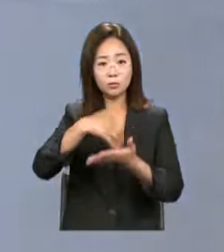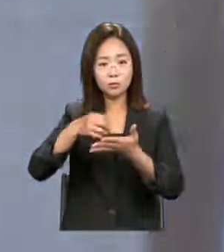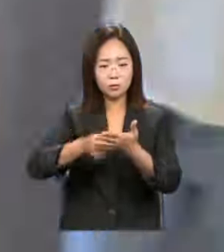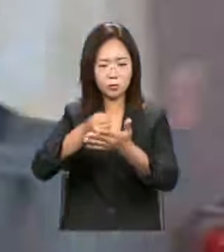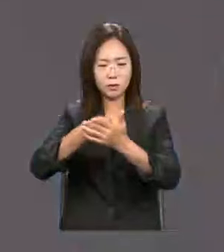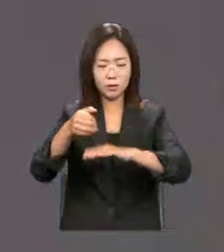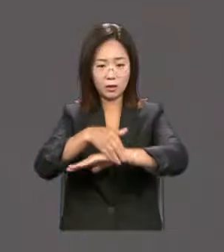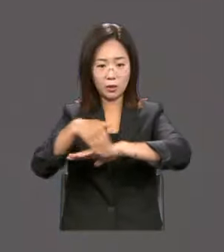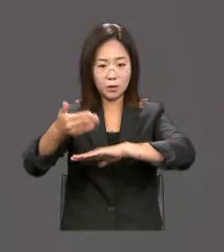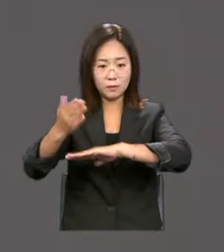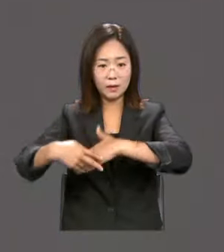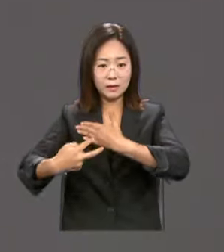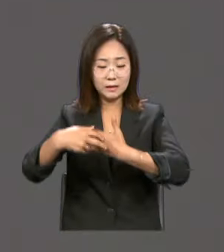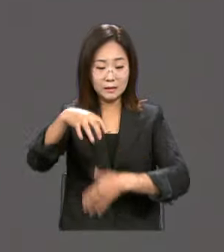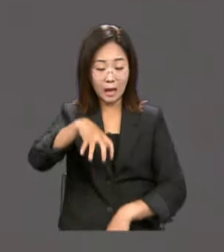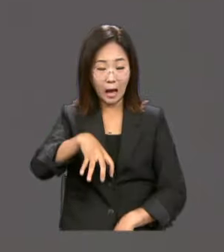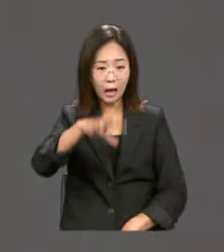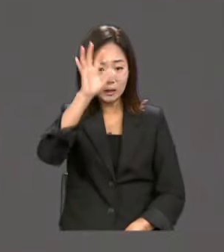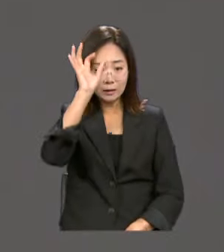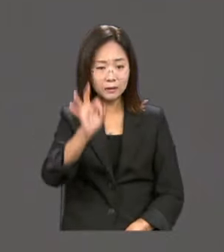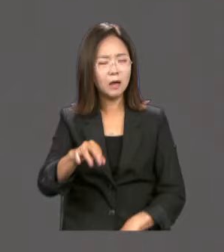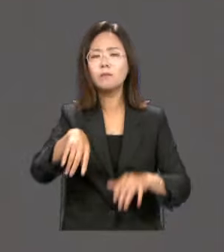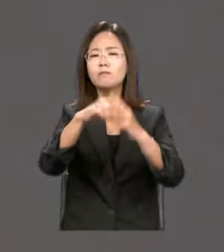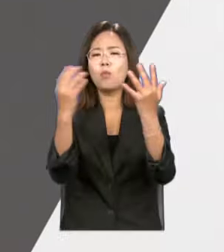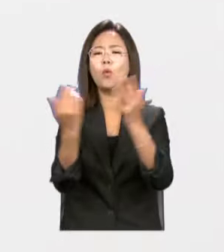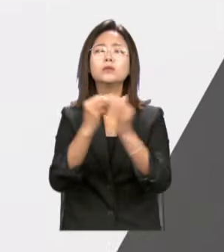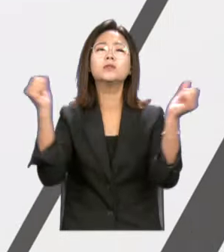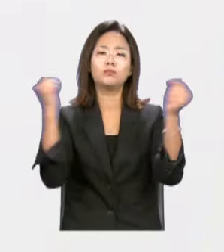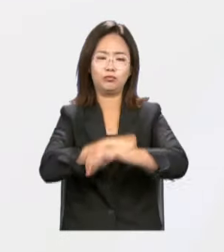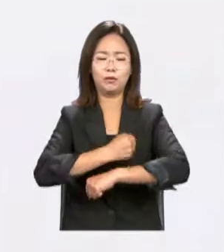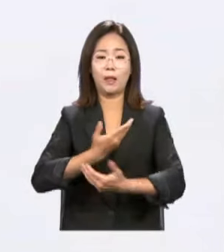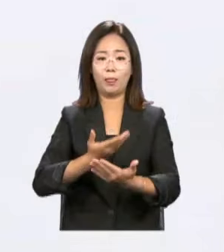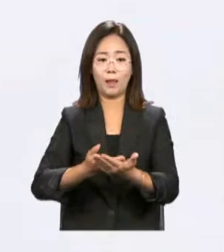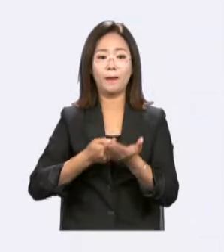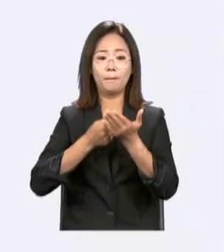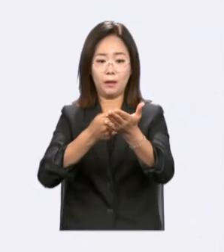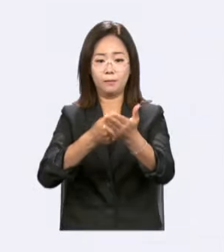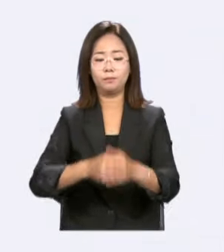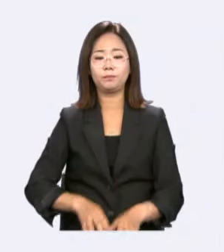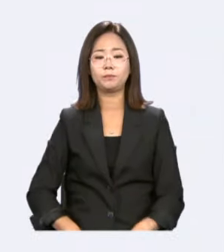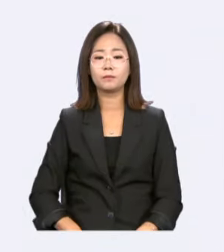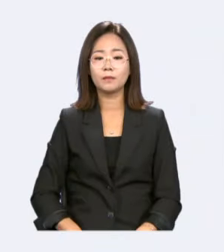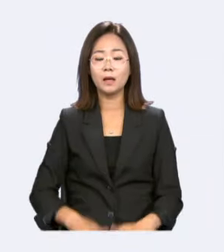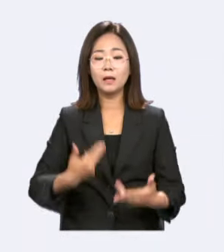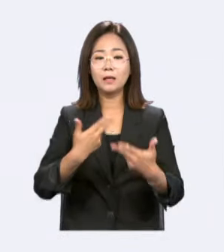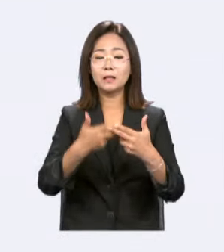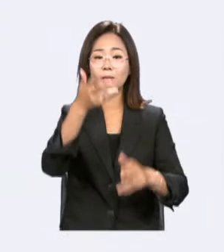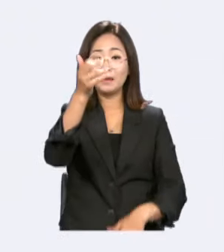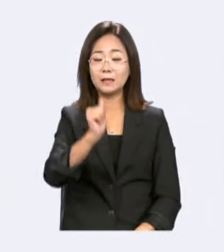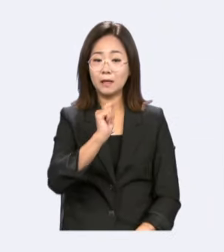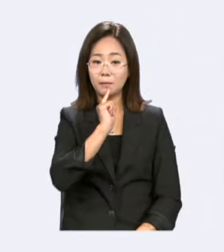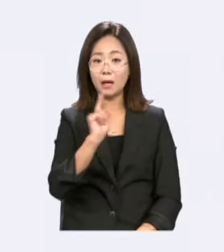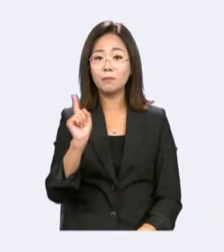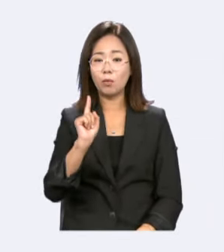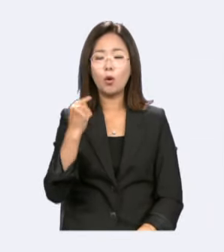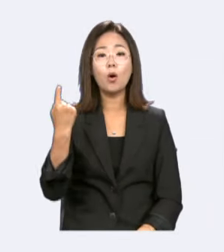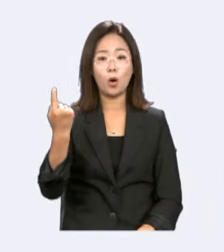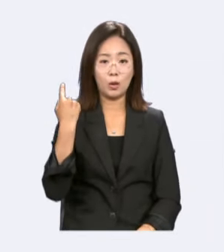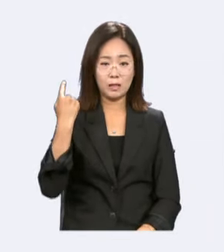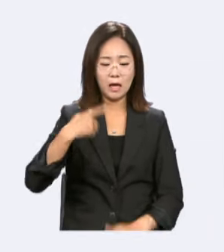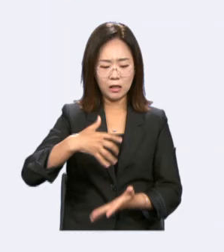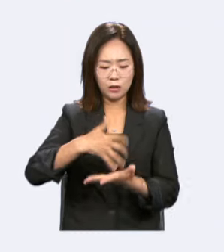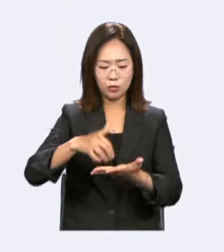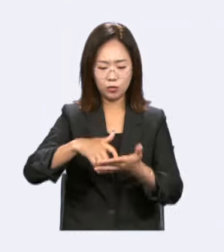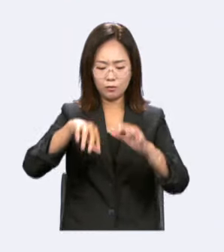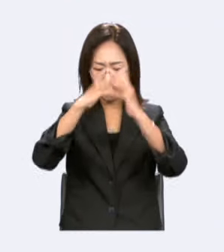예정이지만 의사 측은 여전히 백지화를 요구하고 있습니다 임연택 의사협회 회장 당선인은 어제 증원을